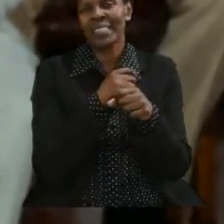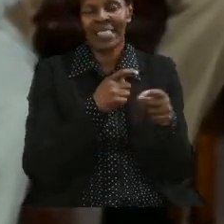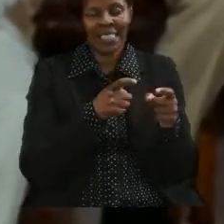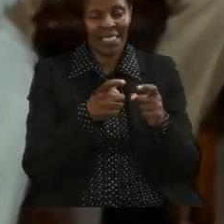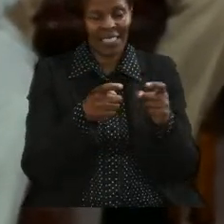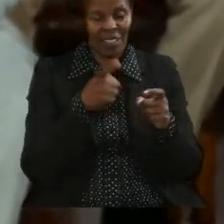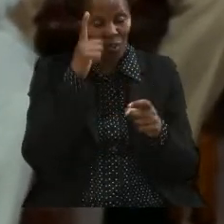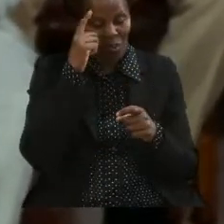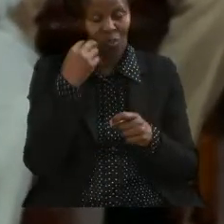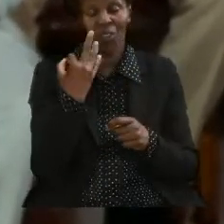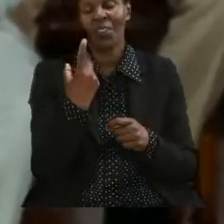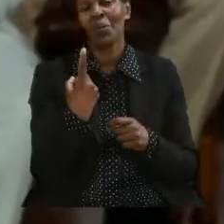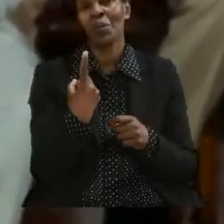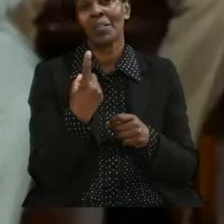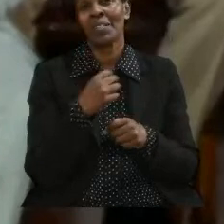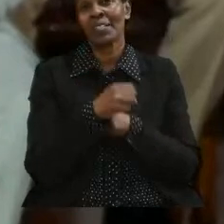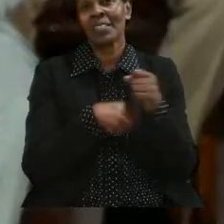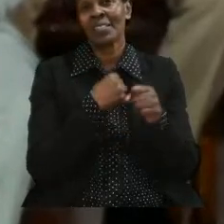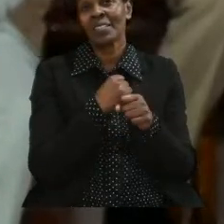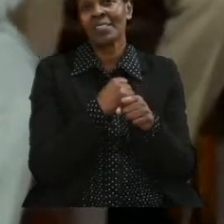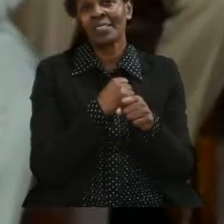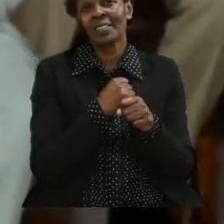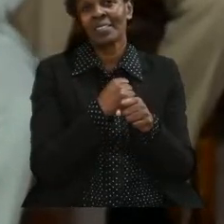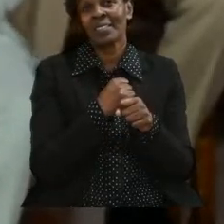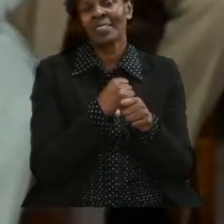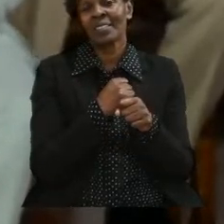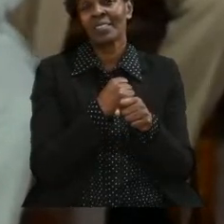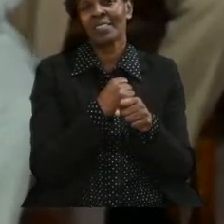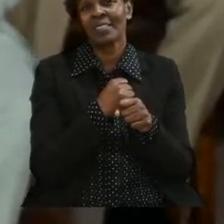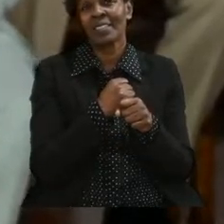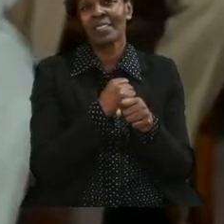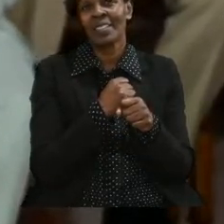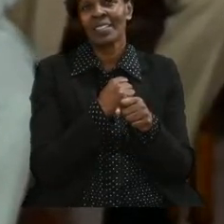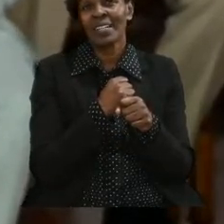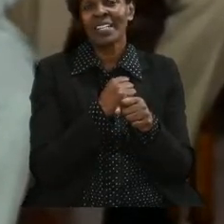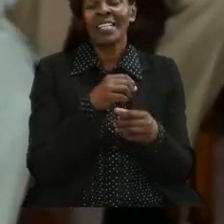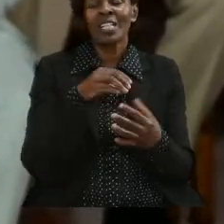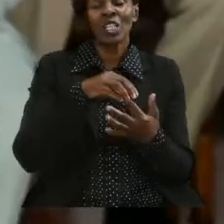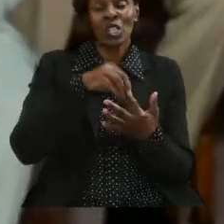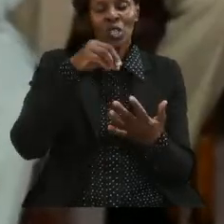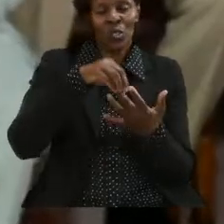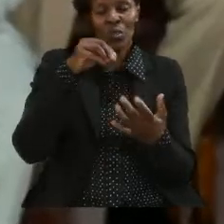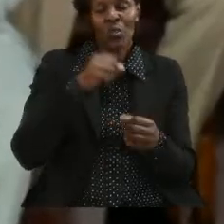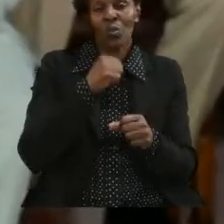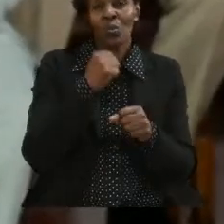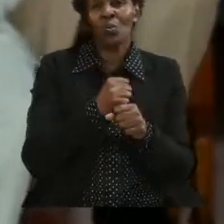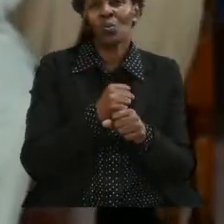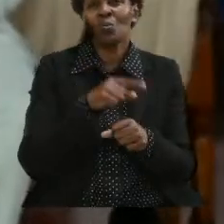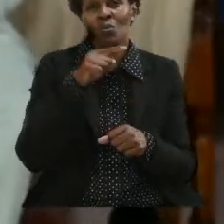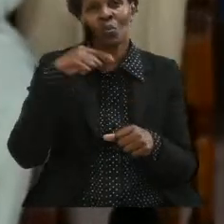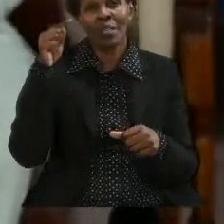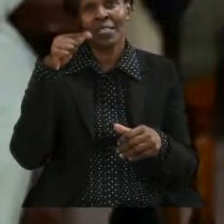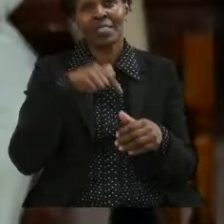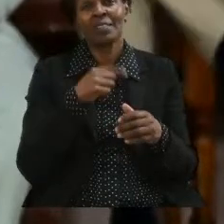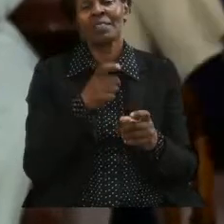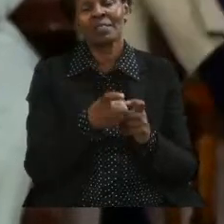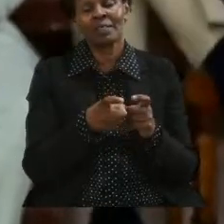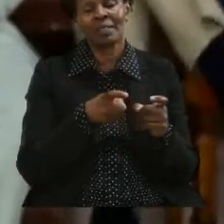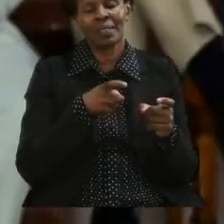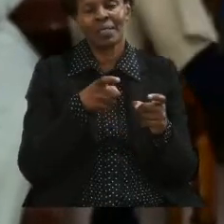miaka mirongo itatu na umwe na agicagura gwika wega mahinda ma uthamaki wake